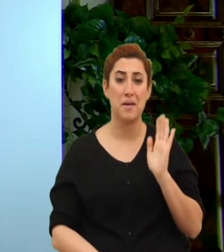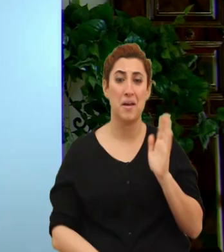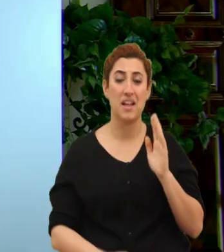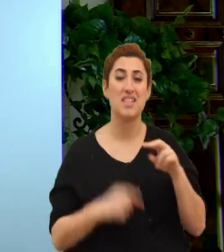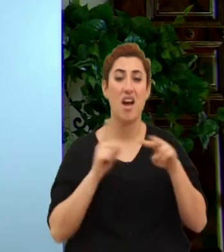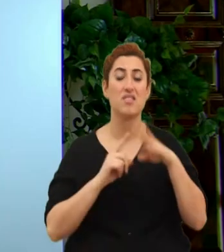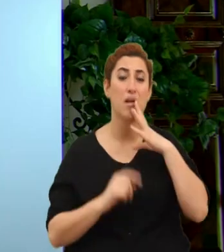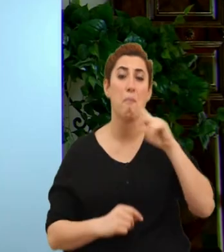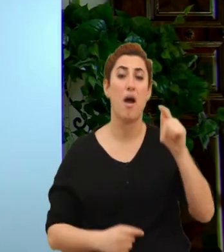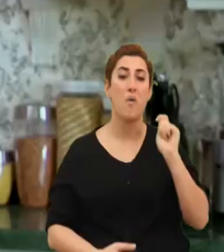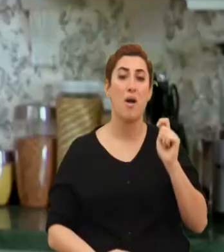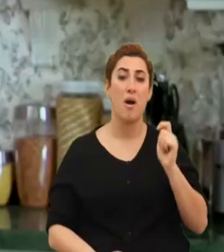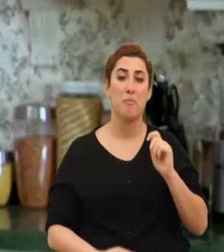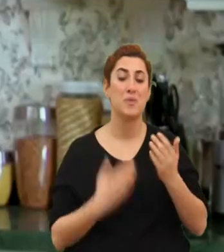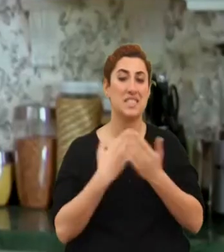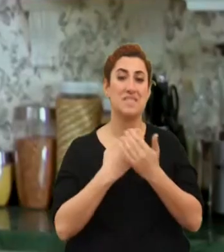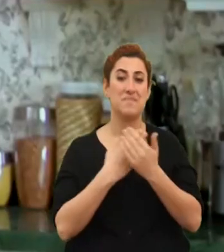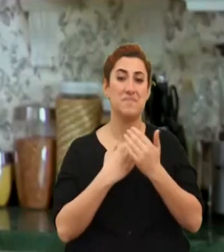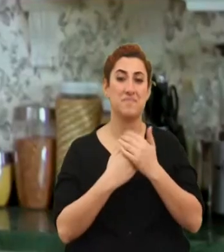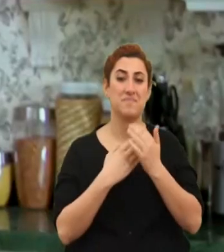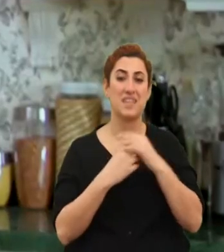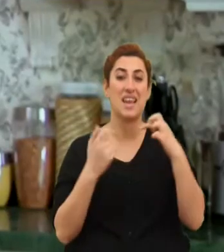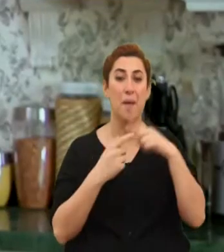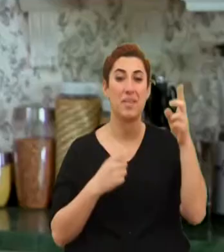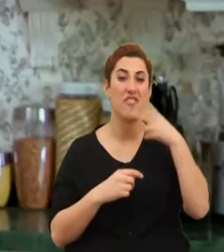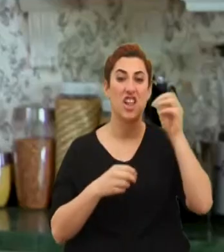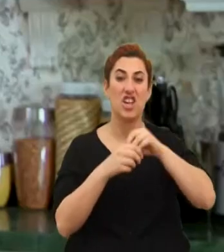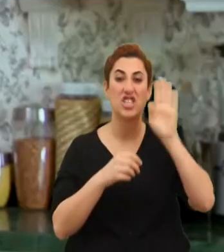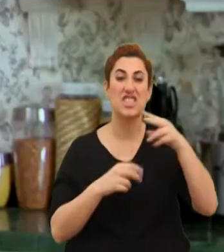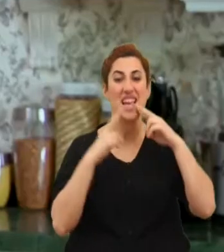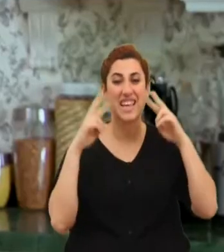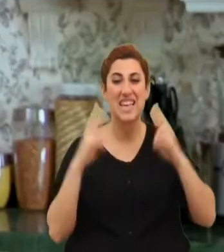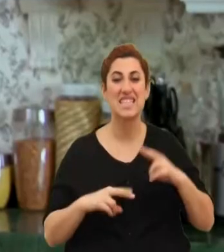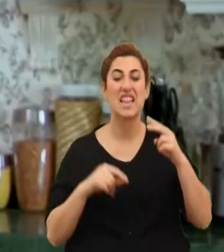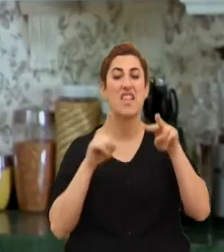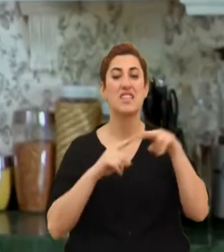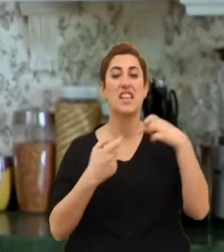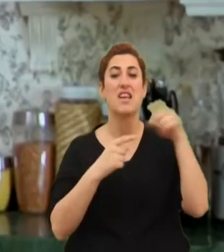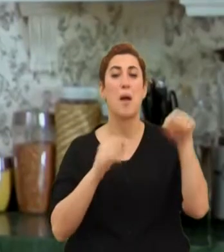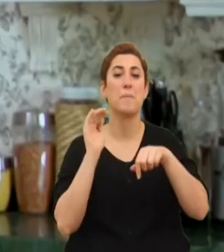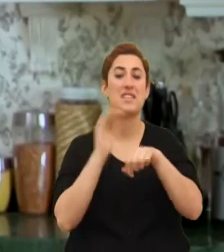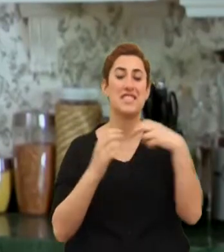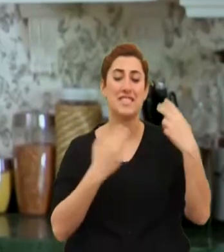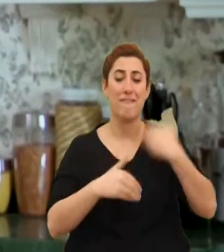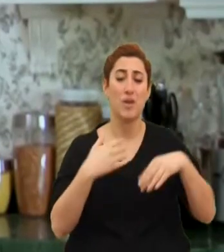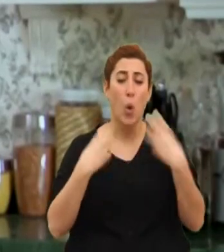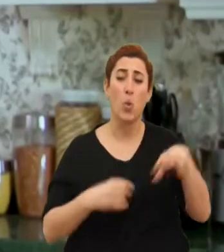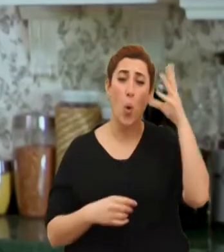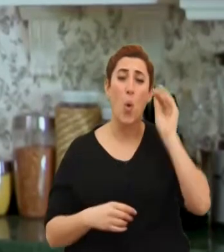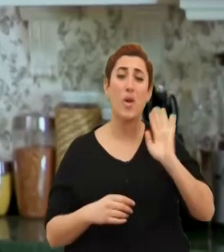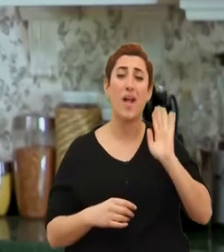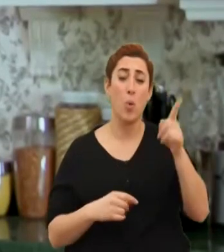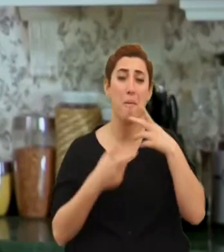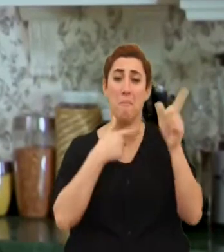Anam, Nazlı'ya bağırıyor. Ramin Bey de villada. Kesin Nazlı'yla Ramin'in sevgili